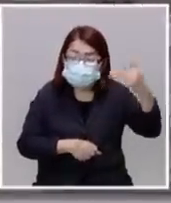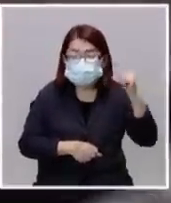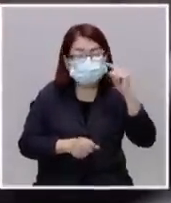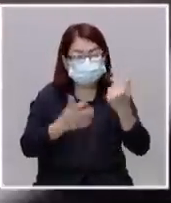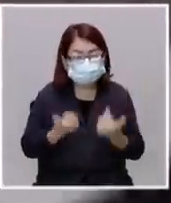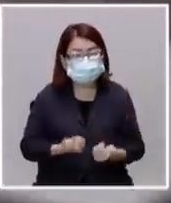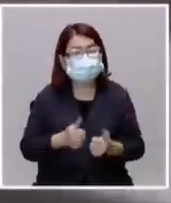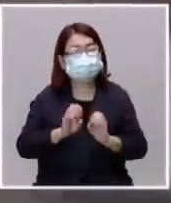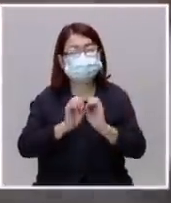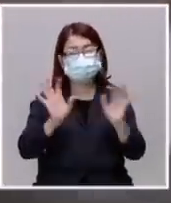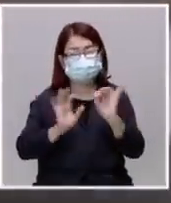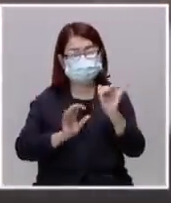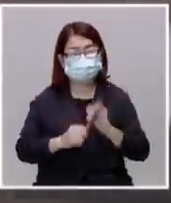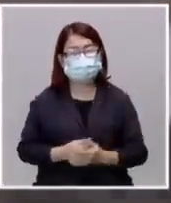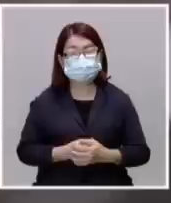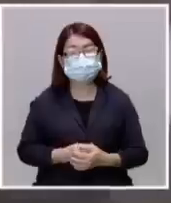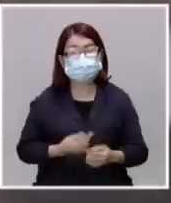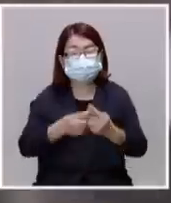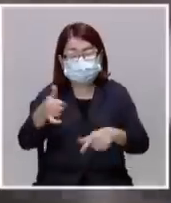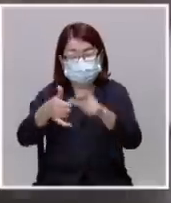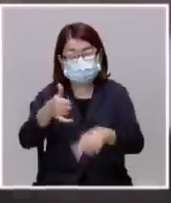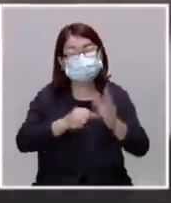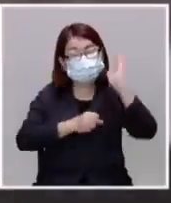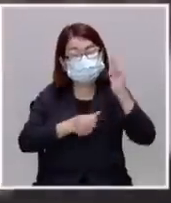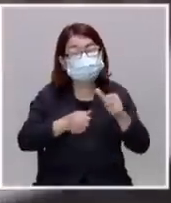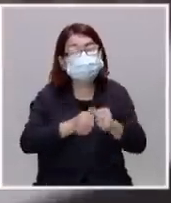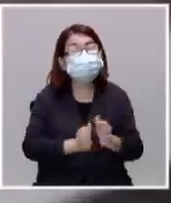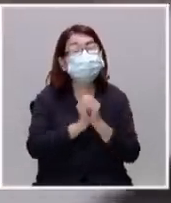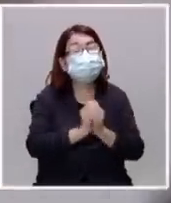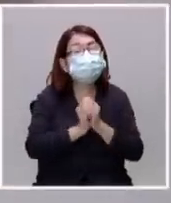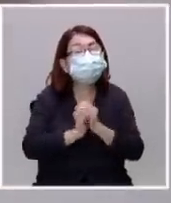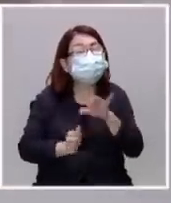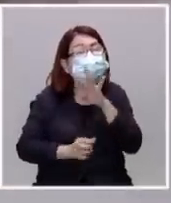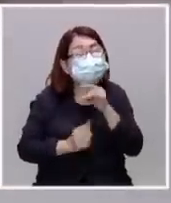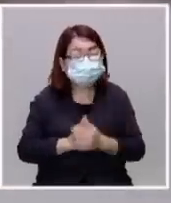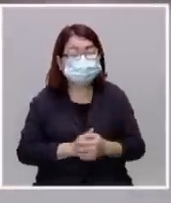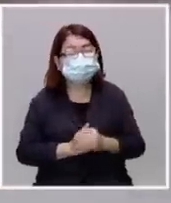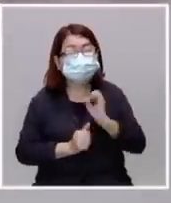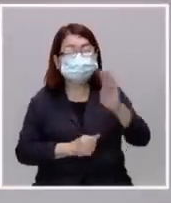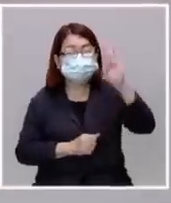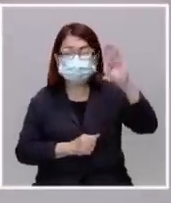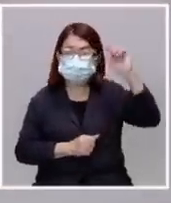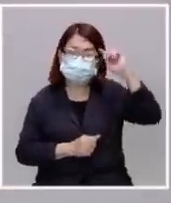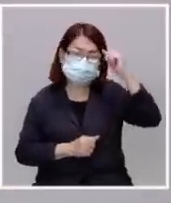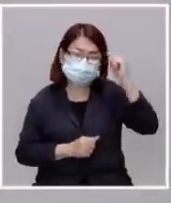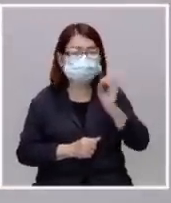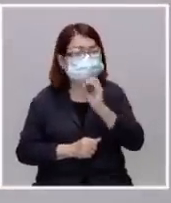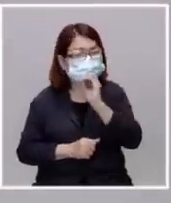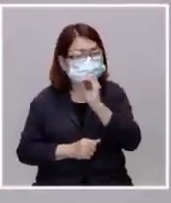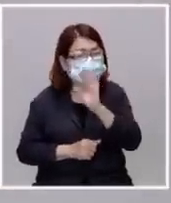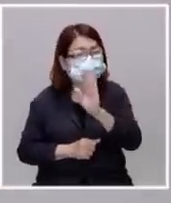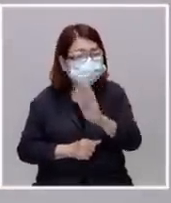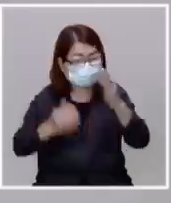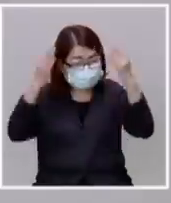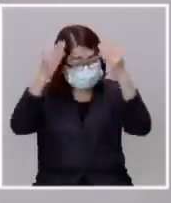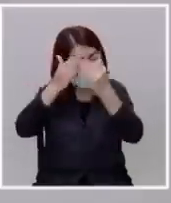ที่ชัดเจนค่ะส่วนโฆษกของซิโนแวคในกรุงปักกิ่งนะคะระบุว่าบริษัทไม่สามารถแสดงความคิดเห็นเกี่ยวกับผลการศึกษาในอินโดนีเซีย